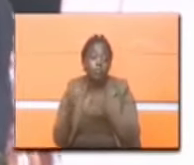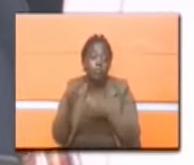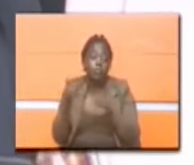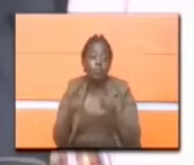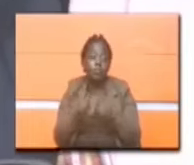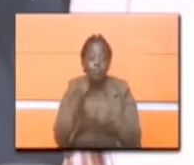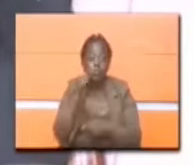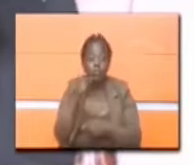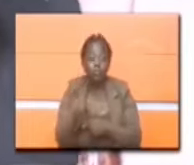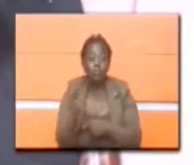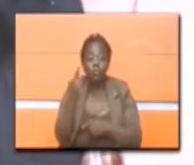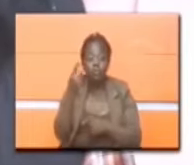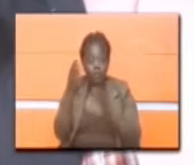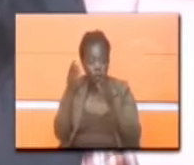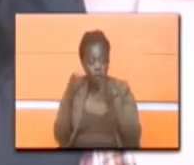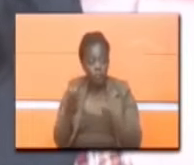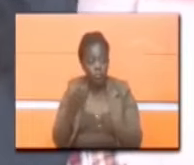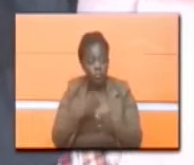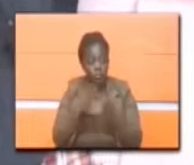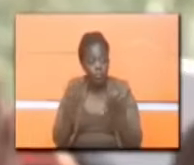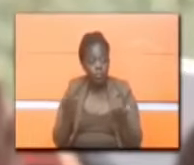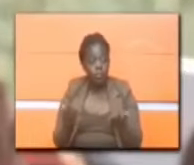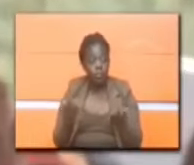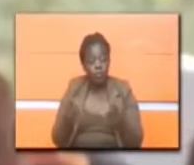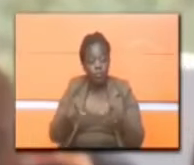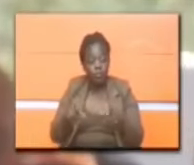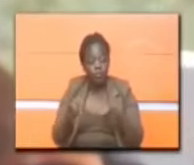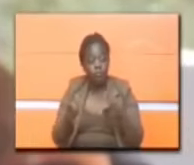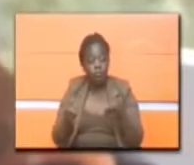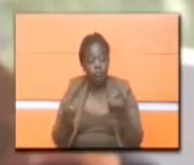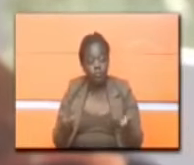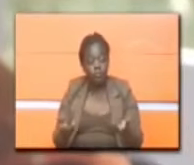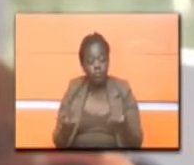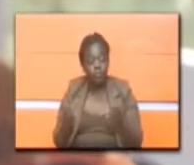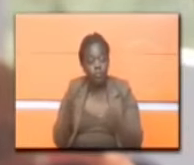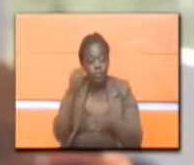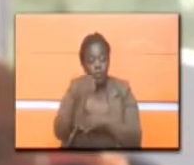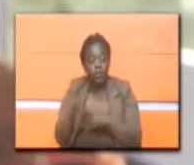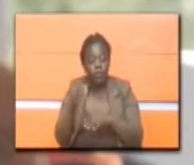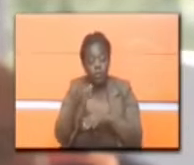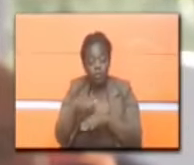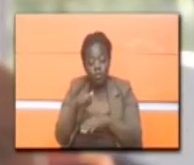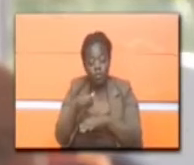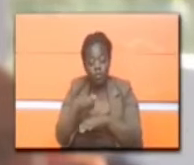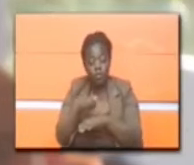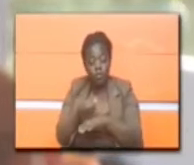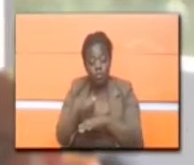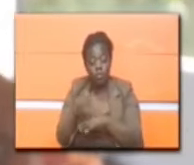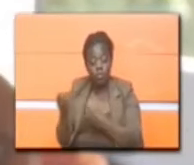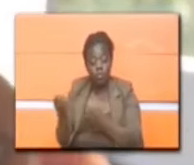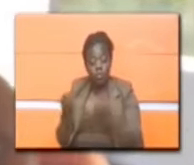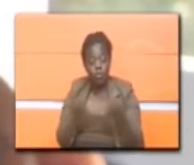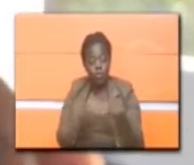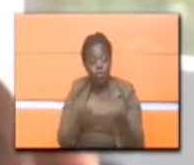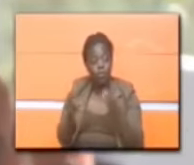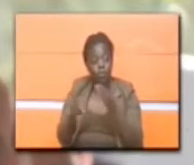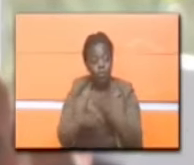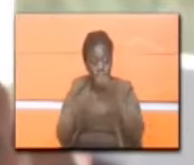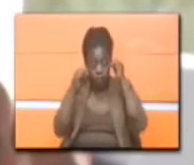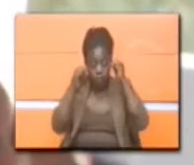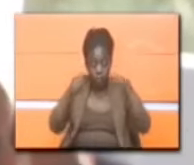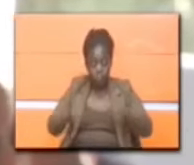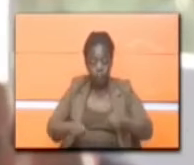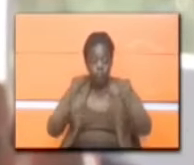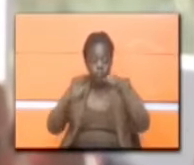era ye agamba ekintu kimu. Tuina stand by generator. Ono oluvannyuma yiso myuka wa President Retired Major Jessica Lupo abadde